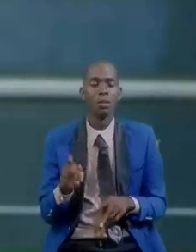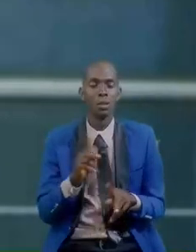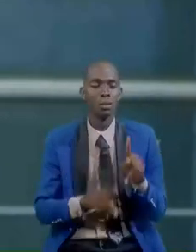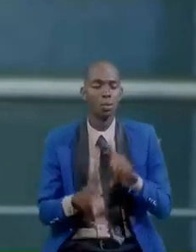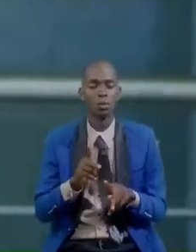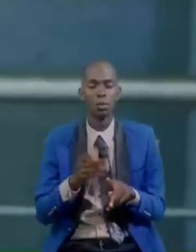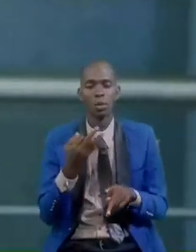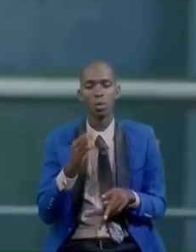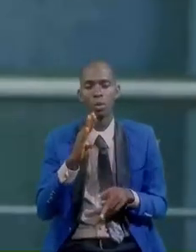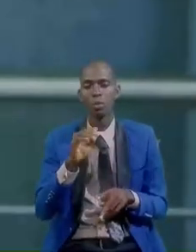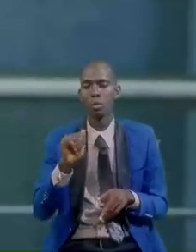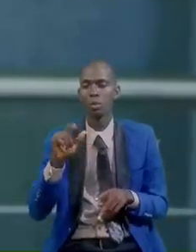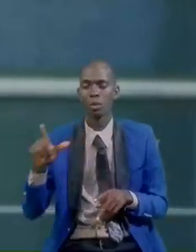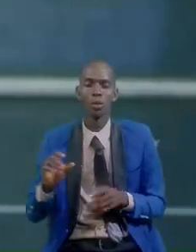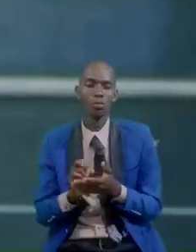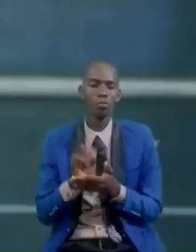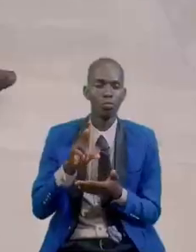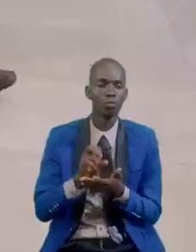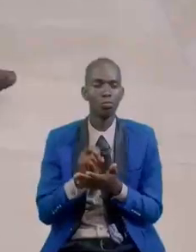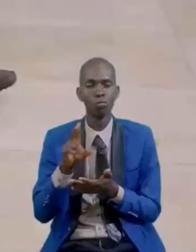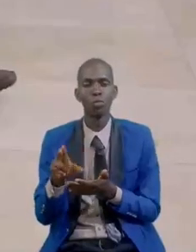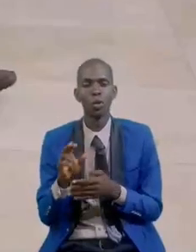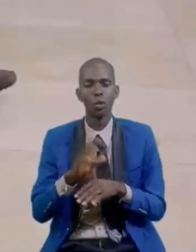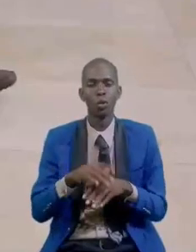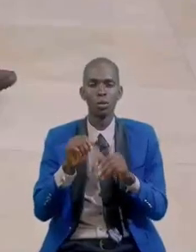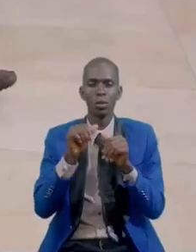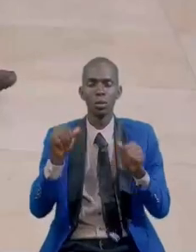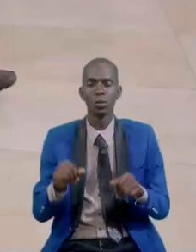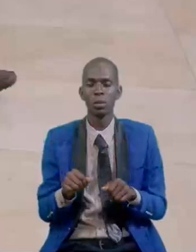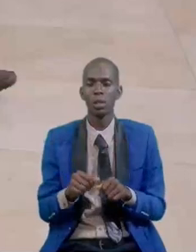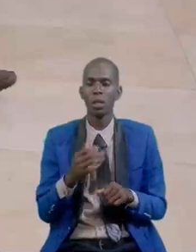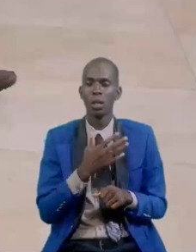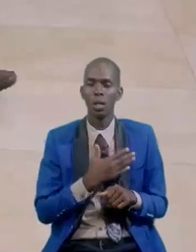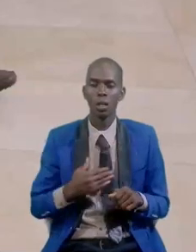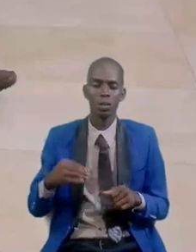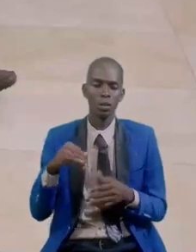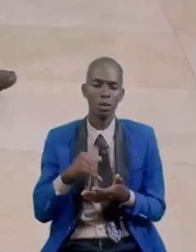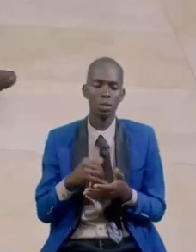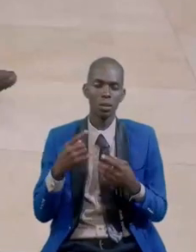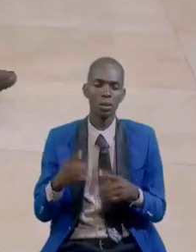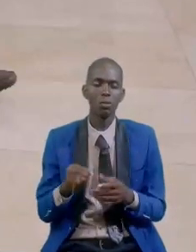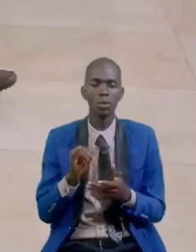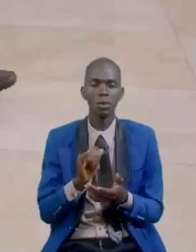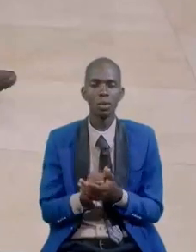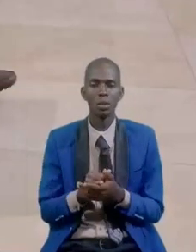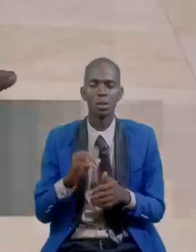devant l'autel qu'ils avaient fait. Verset 27. À midi,